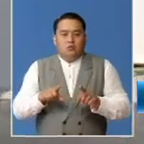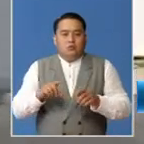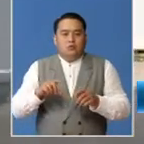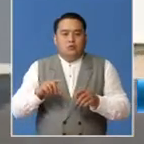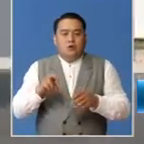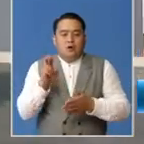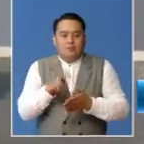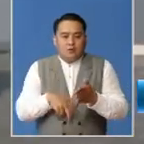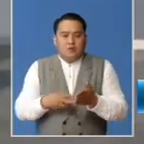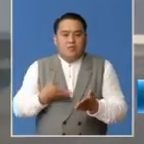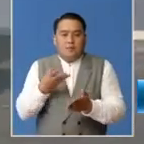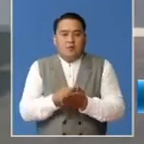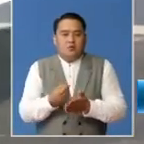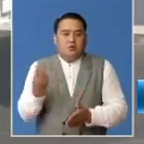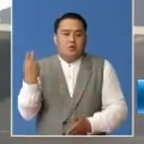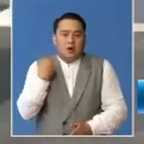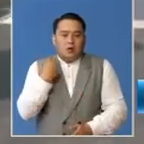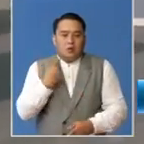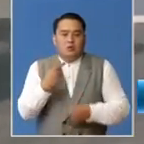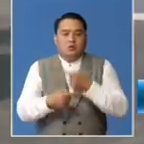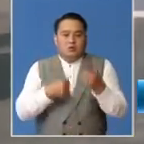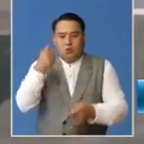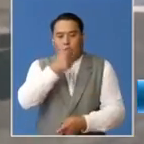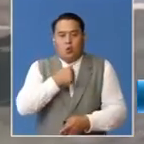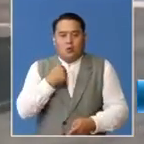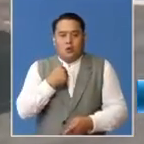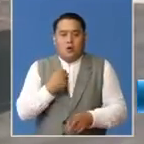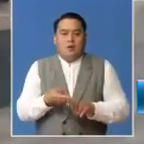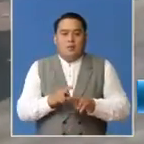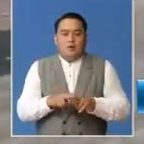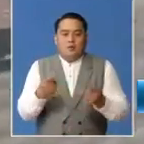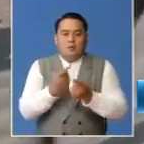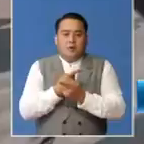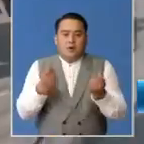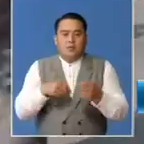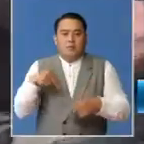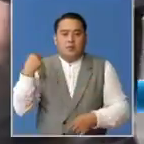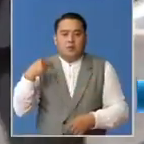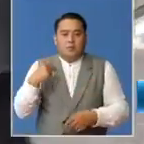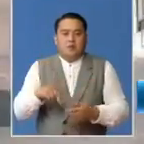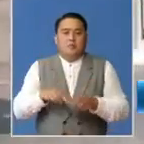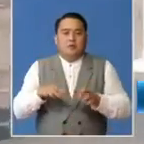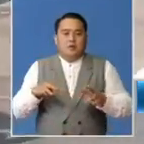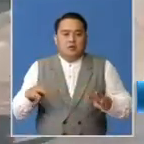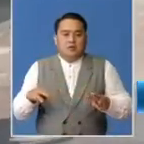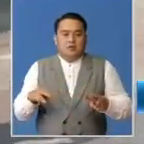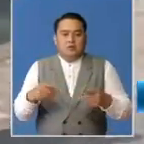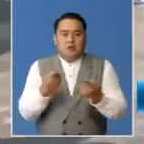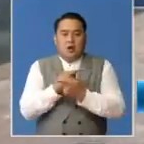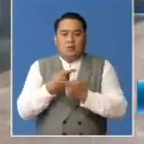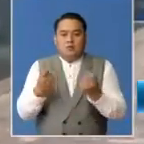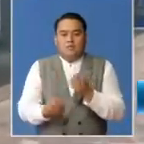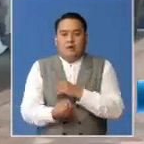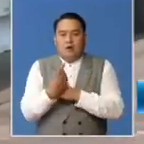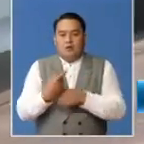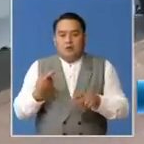непосредственно при выплате зарплаты, а не год спустя, как это было до сих пор. Об этом заявил премьер-министр страны Эдуард Филипп на фоне сообщений о